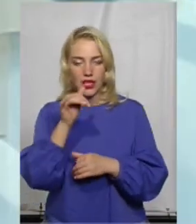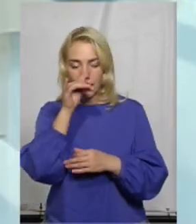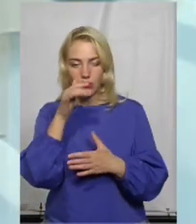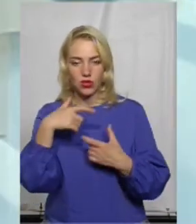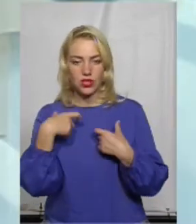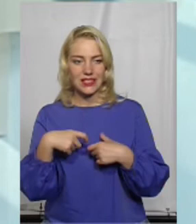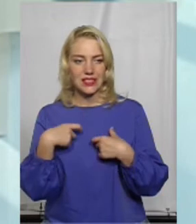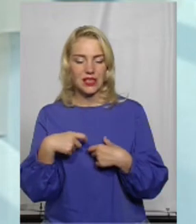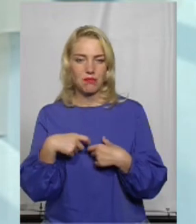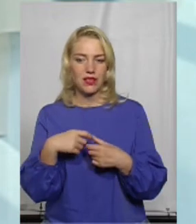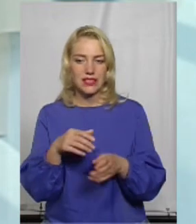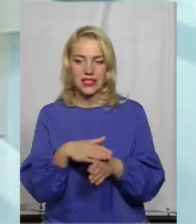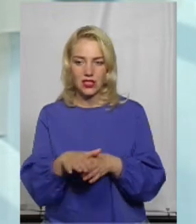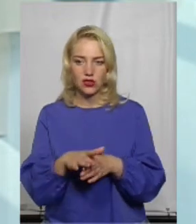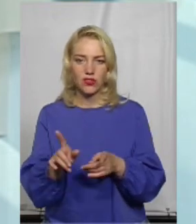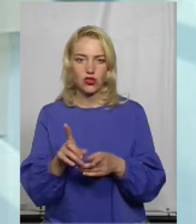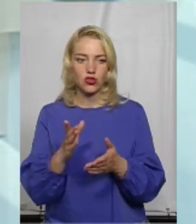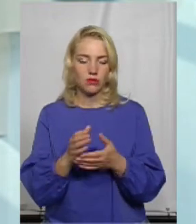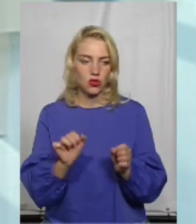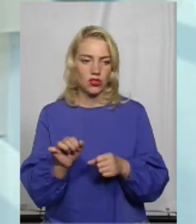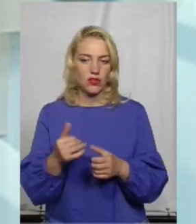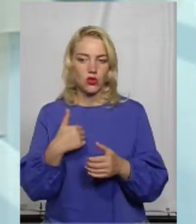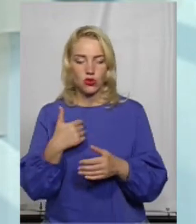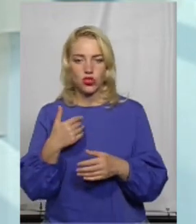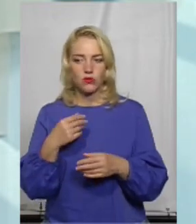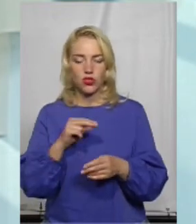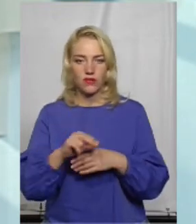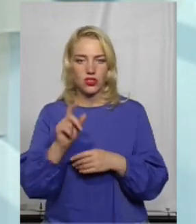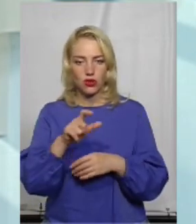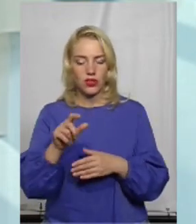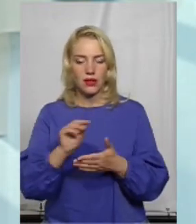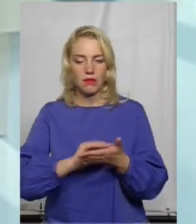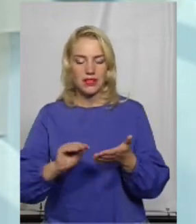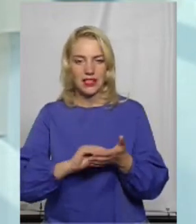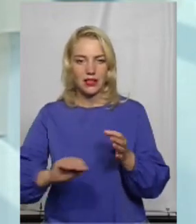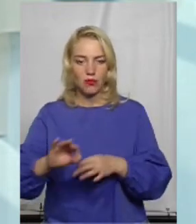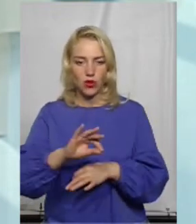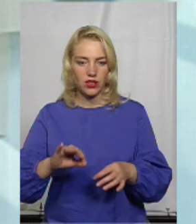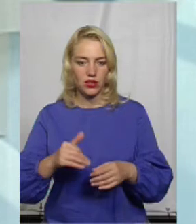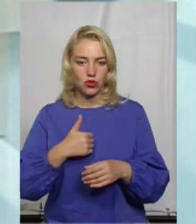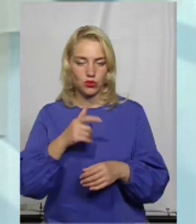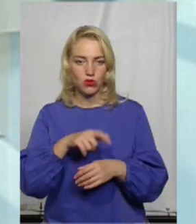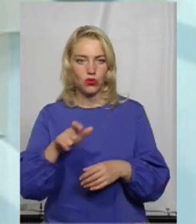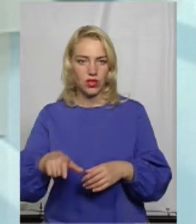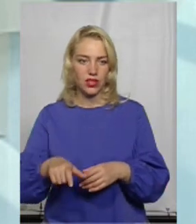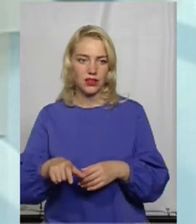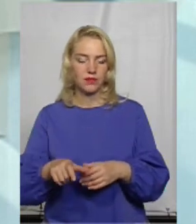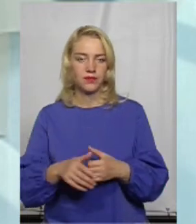себе зреалізувати, що є можливості. Ми хочемо навчити людей писати проекти. Ми хочемо навчити людей